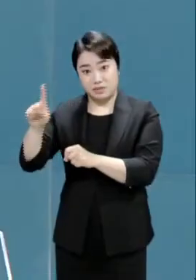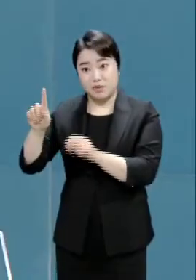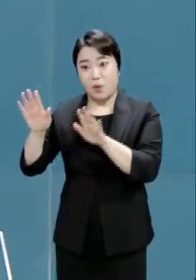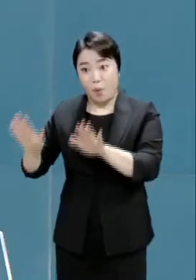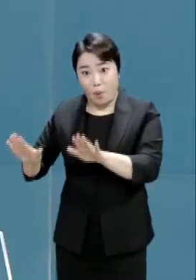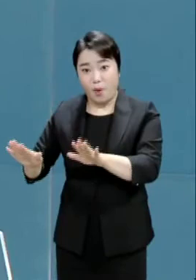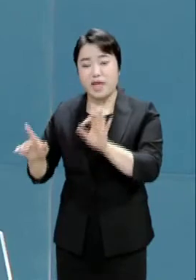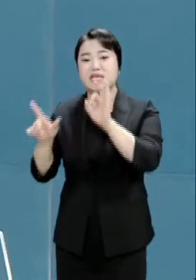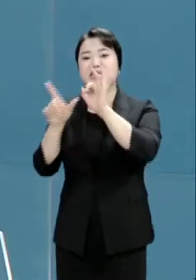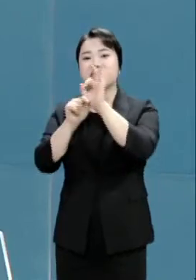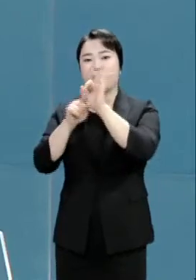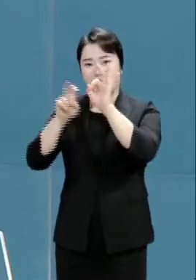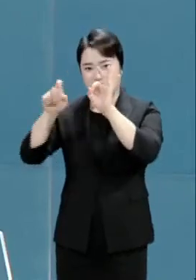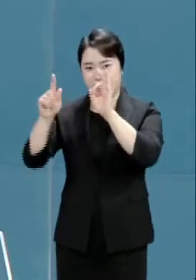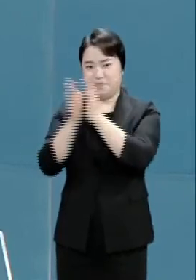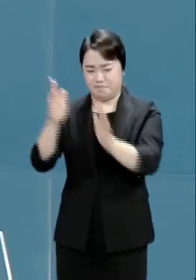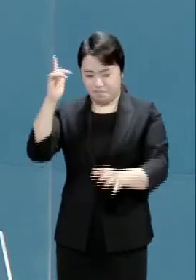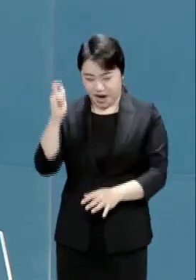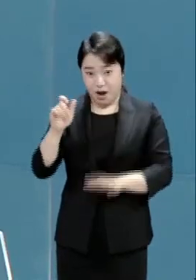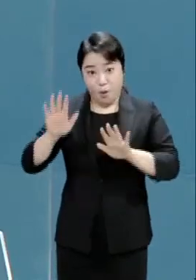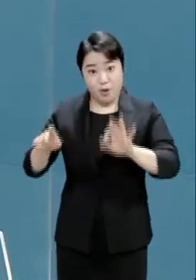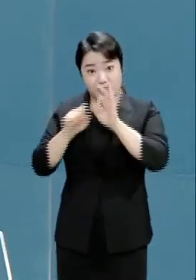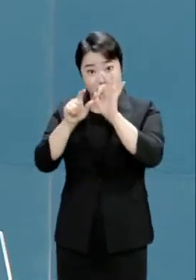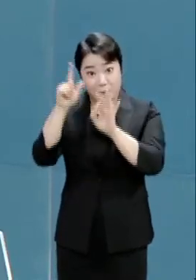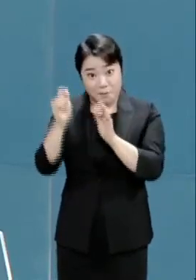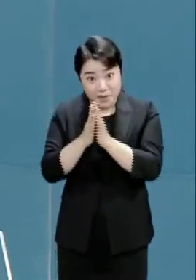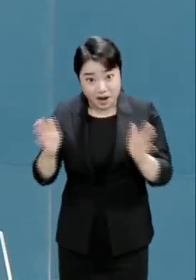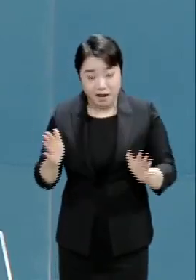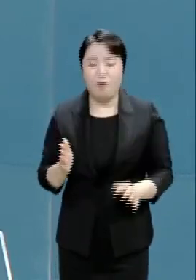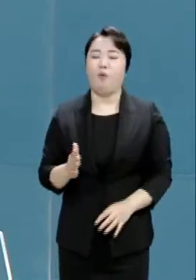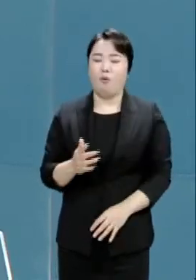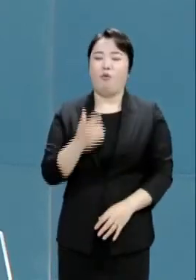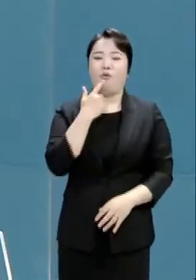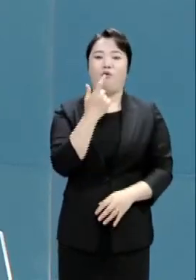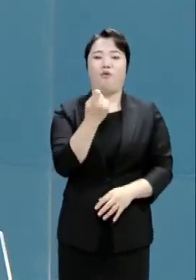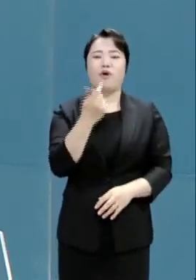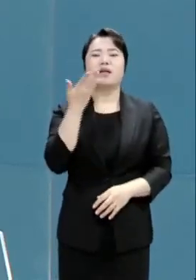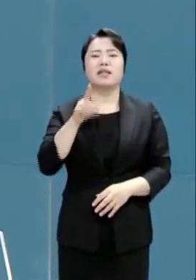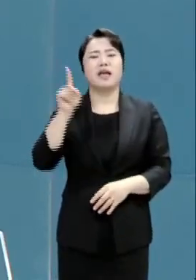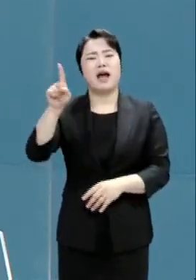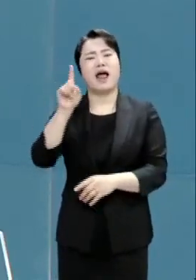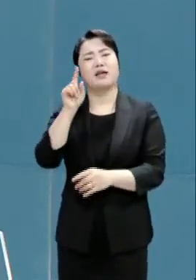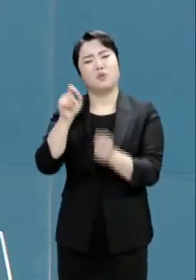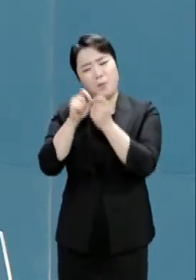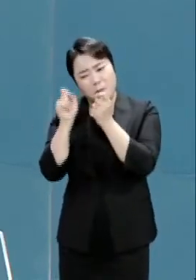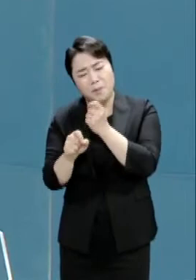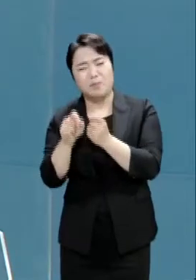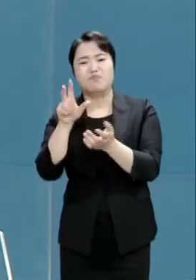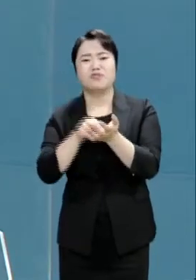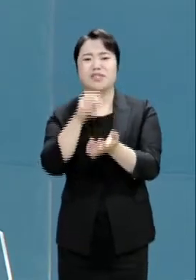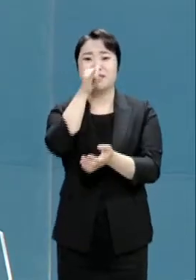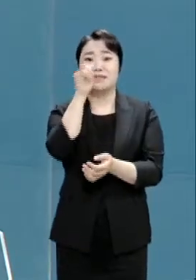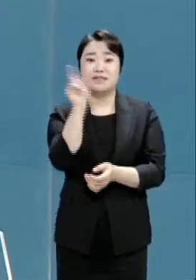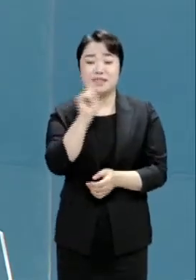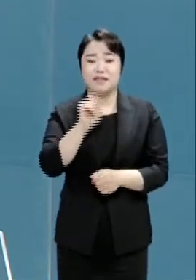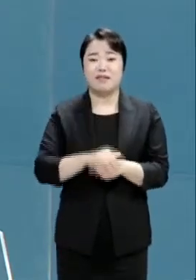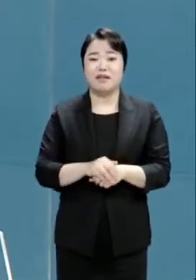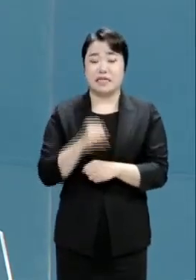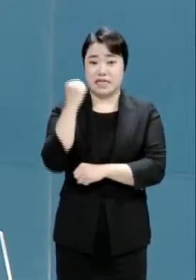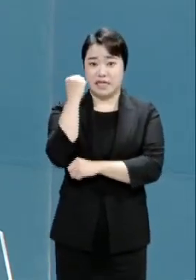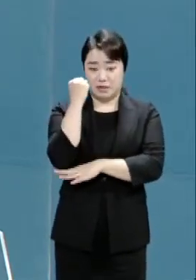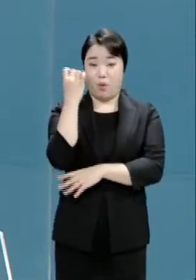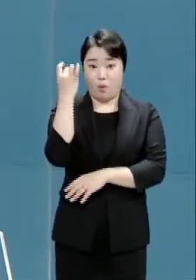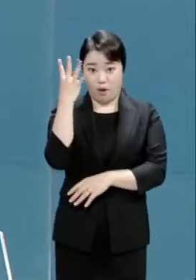올해 10월 21일부터 적용이 됩니다. 올해 10월부터는 적용이 될 수 있는 부분이네요. 그런데 여기도 한 가지 문제가 있어요. 뭐가 있냐면은 그러면은